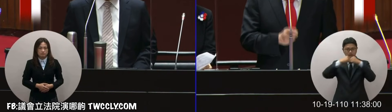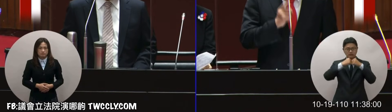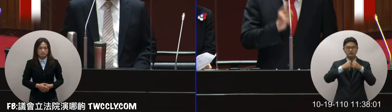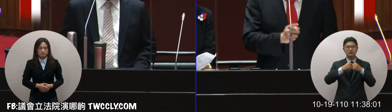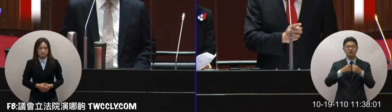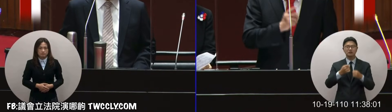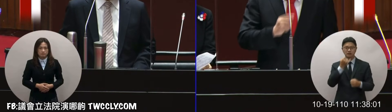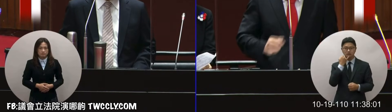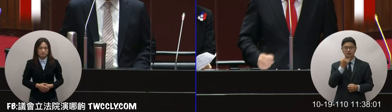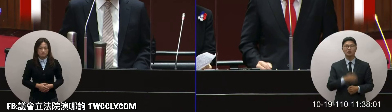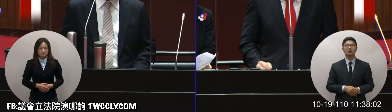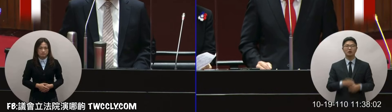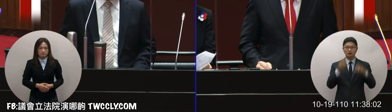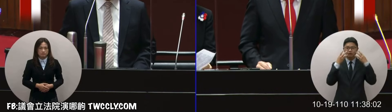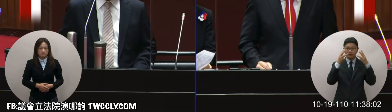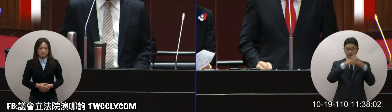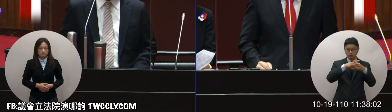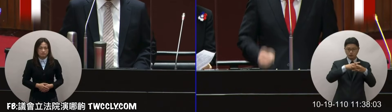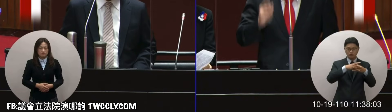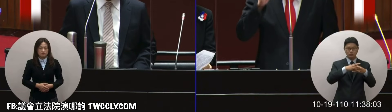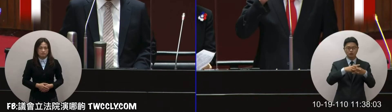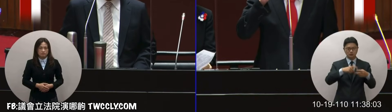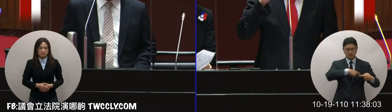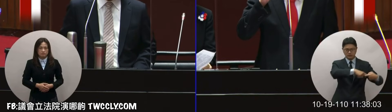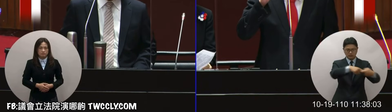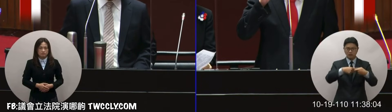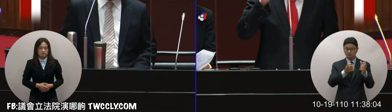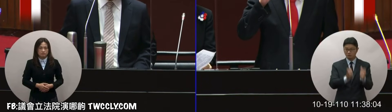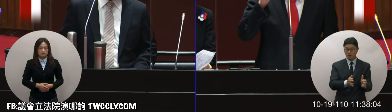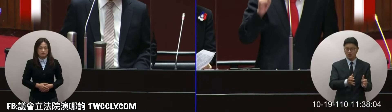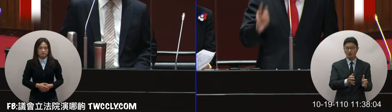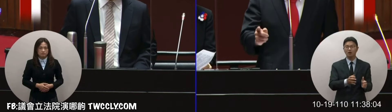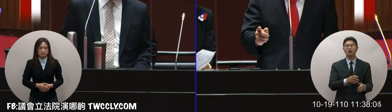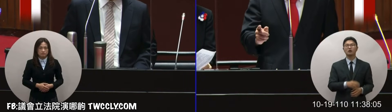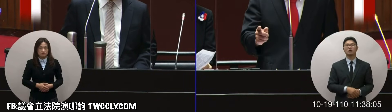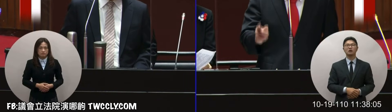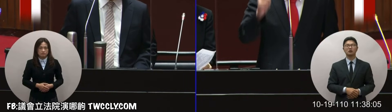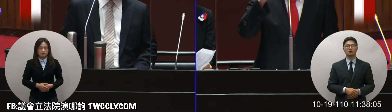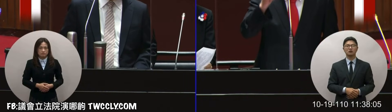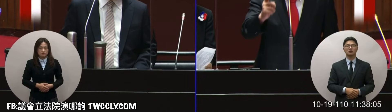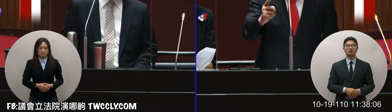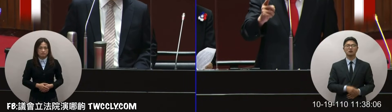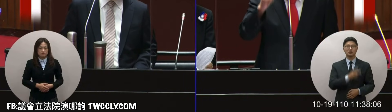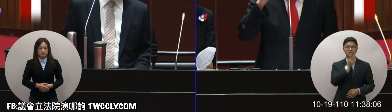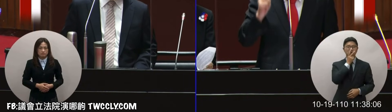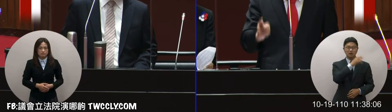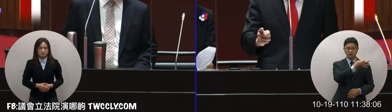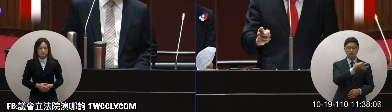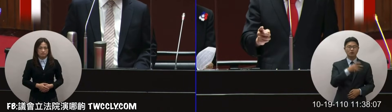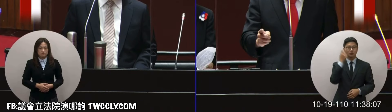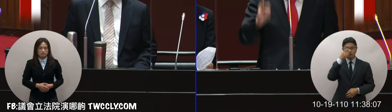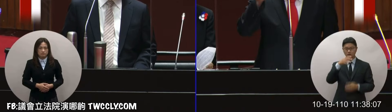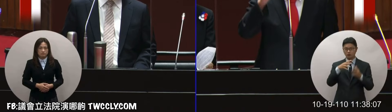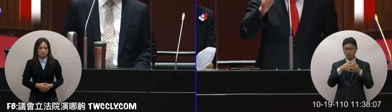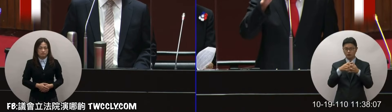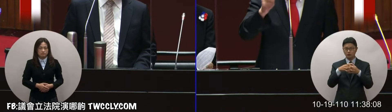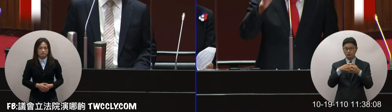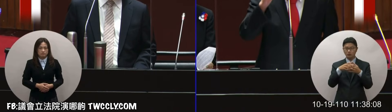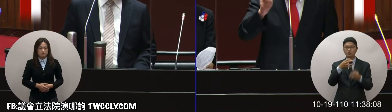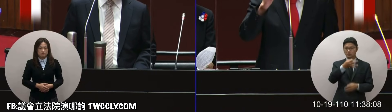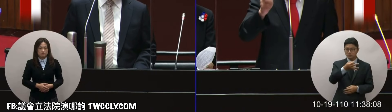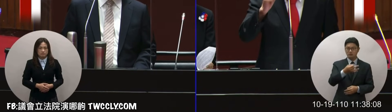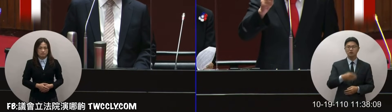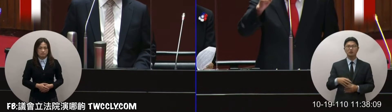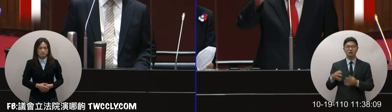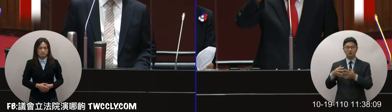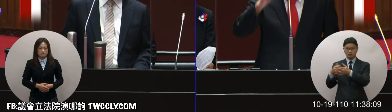洲非元区的成立，当亚元区、欧元区、非元区不再